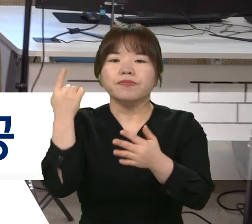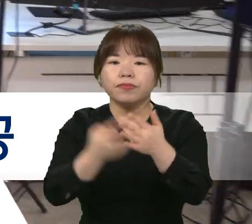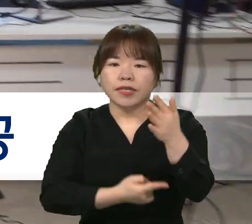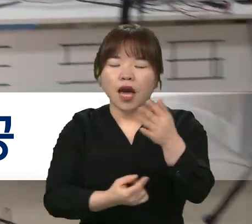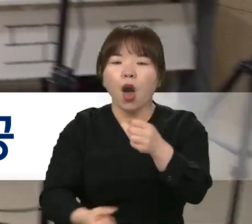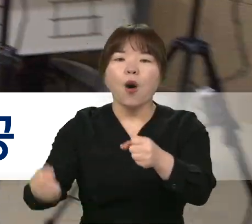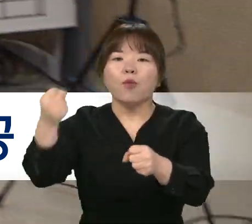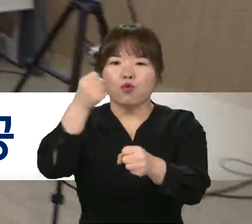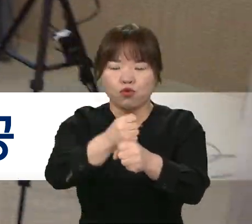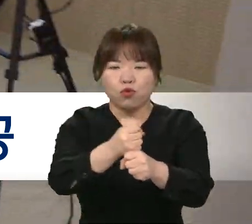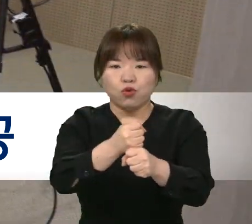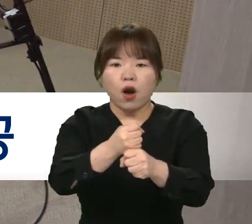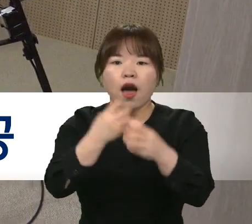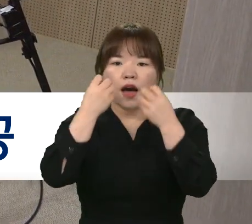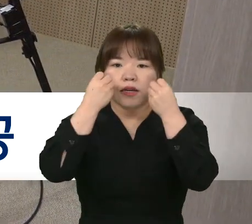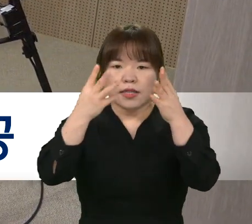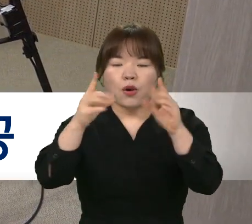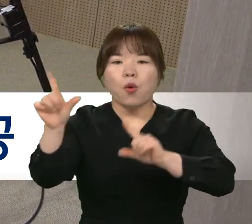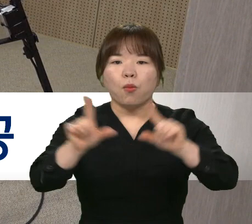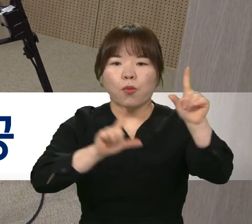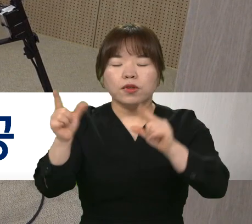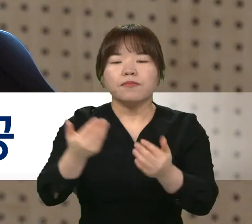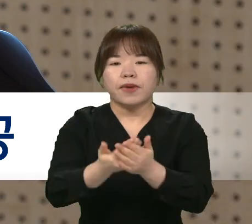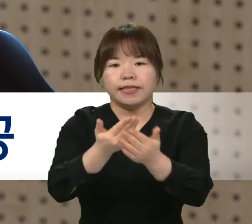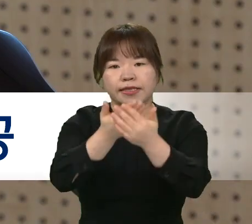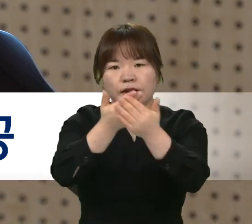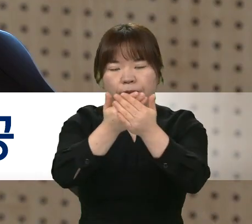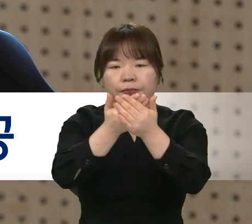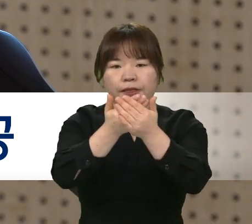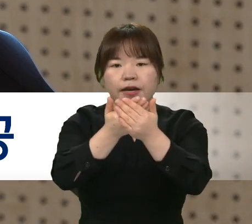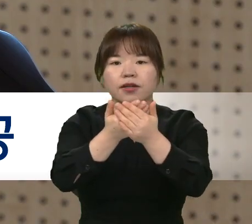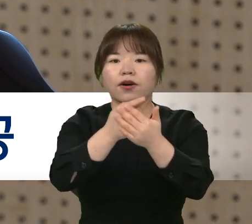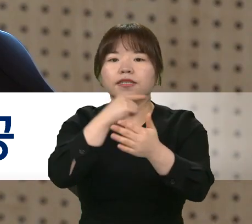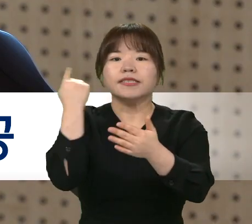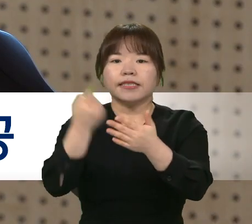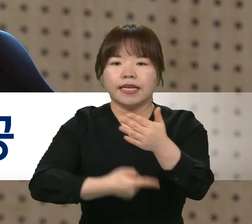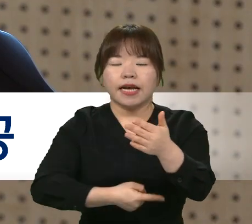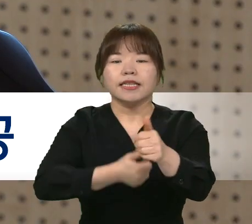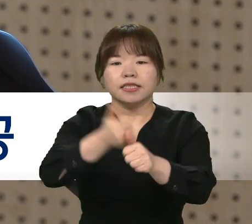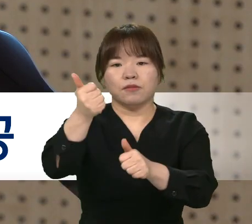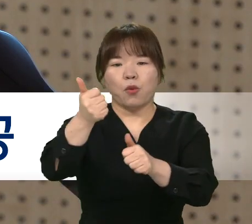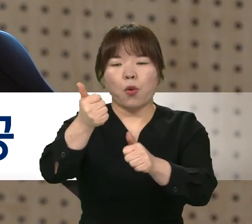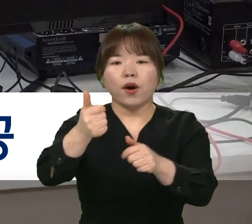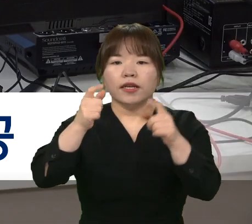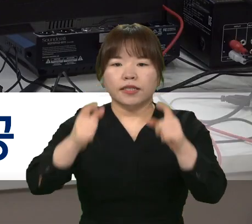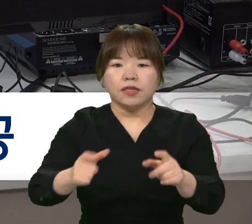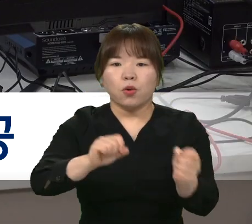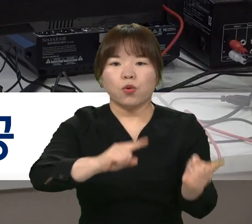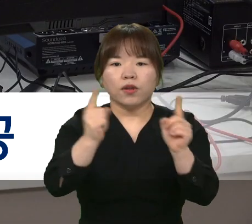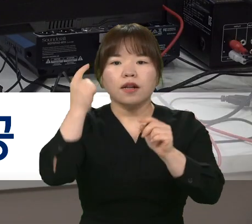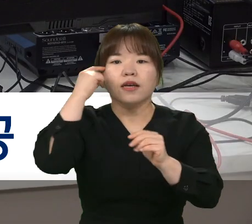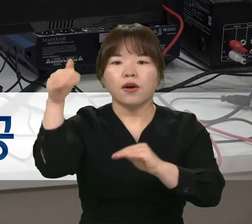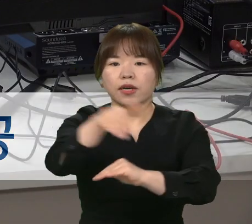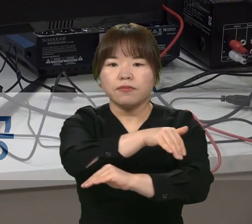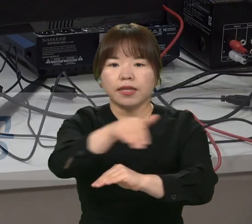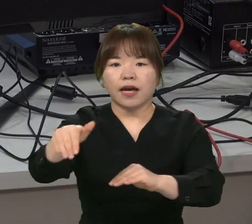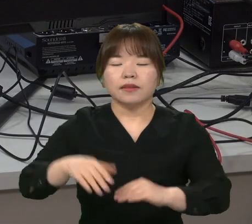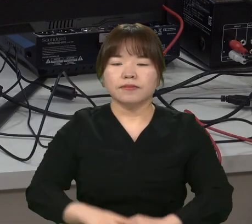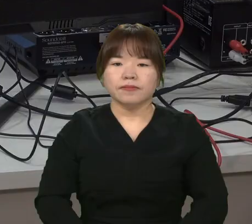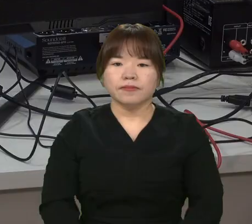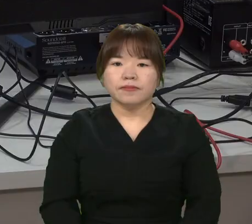단순 복구를 넘어 새로운 모습으로 더 약해 누구나 부러워할 만한 재난극복 의상 지역으로 거듭난다는